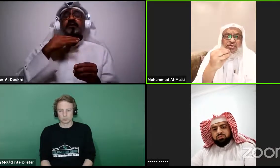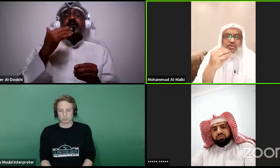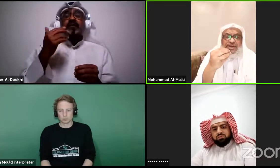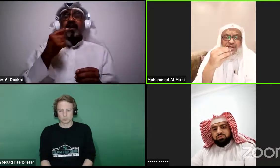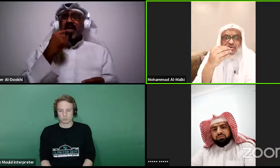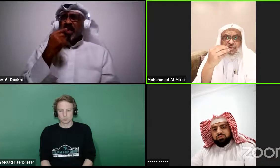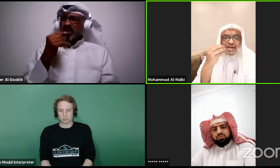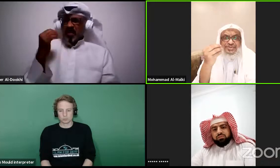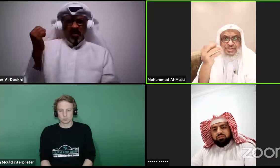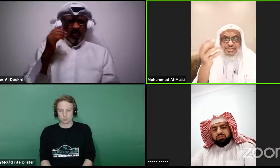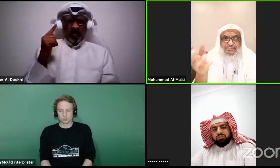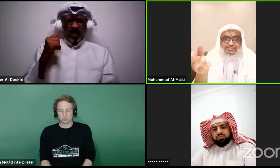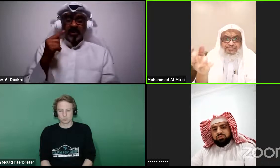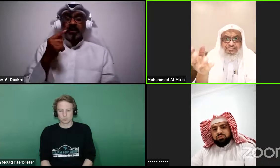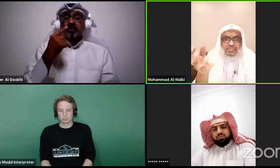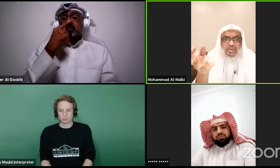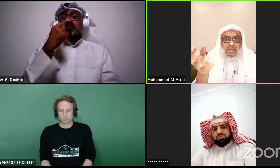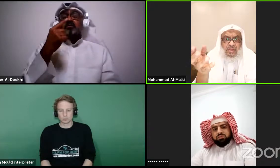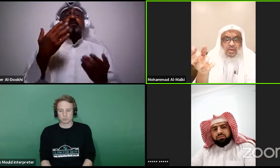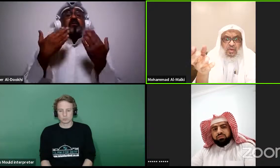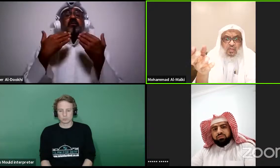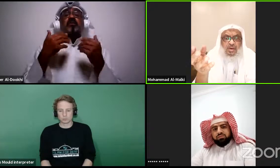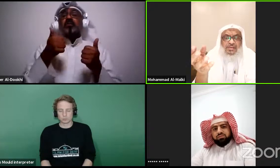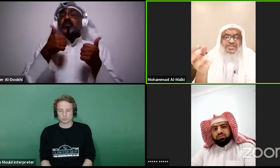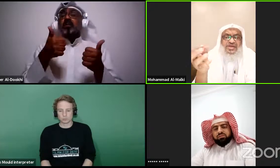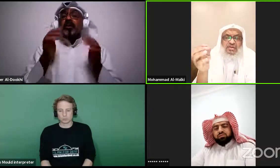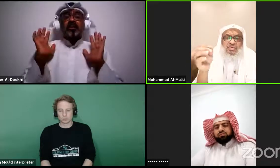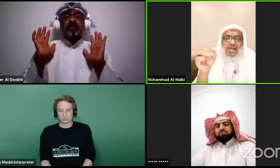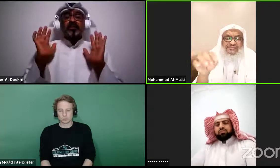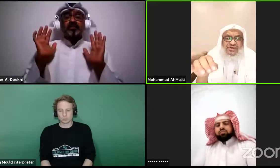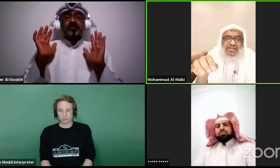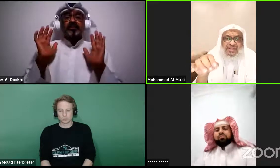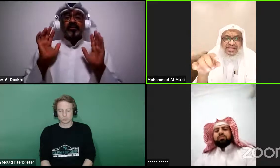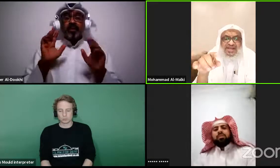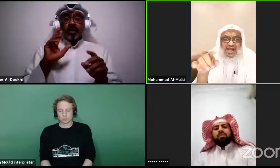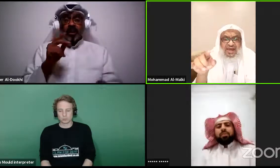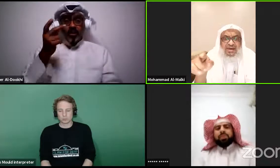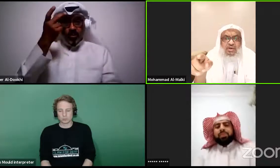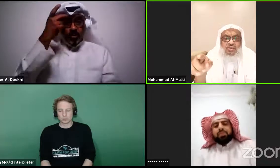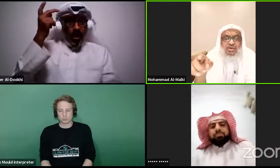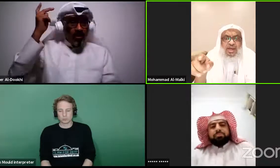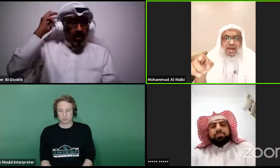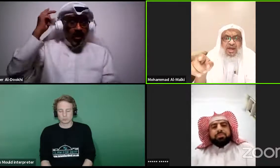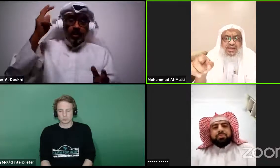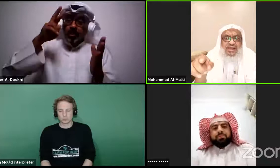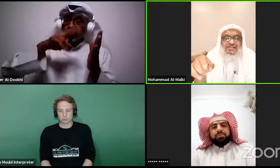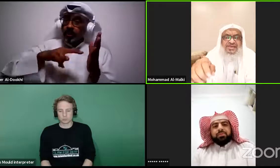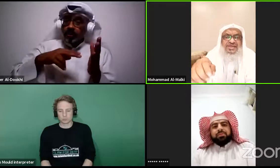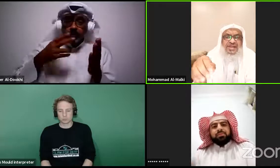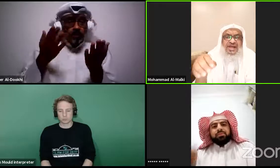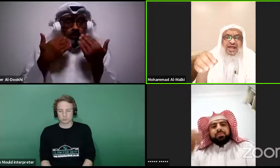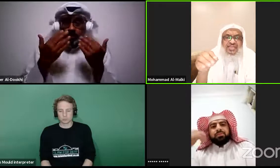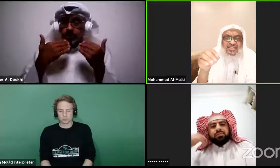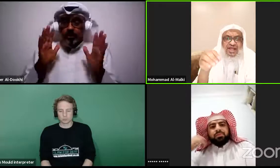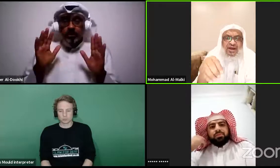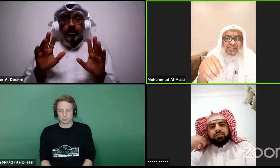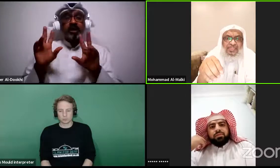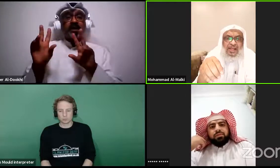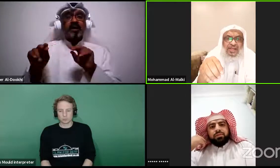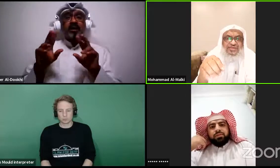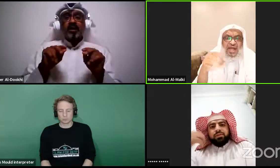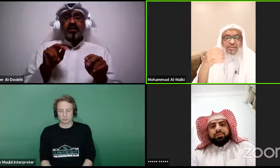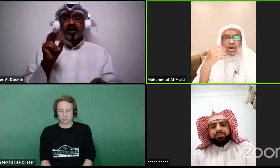مر وريحها طيب، ومثل المنافق الذي لا يقرأ القرآن كمثل